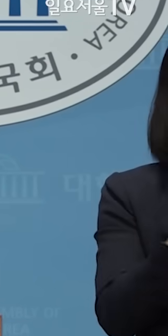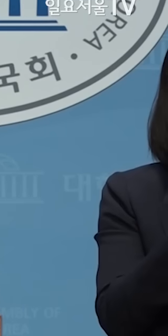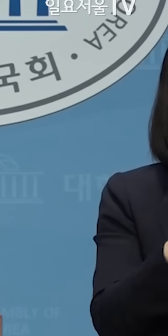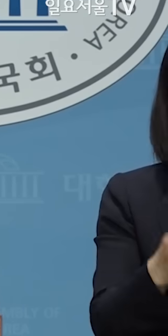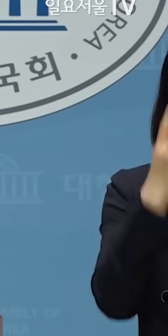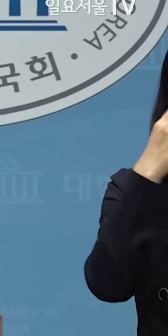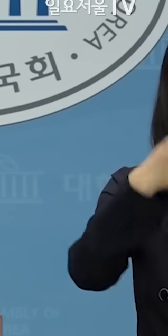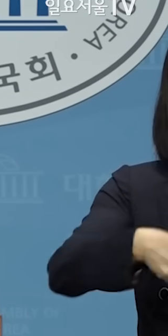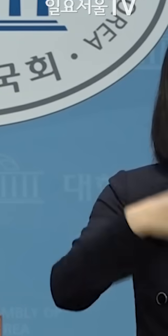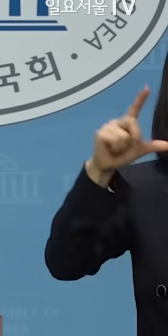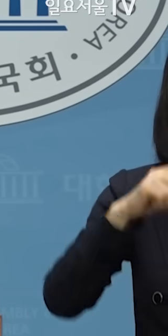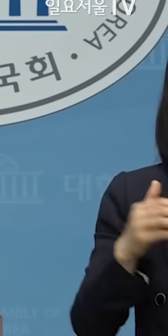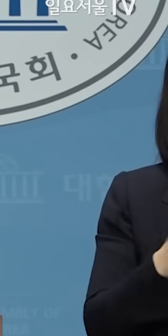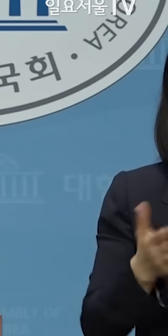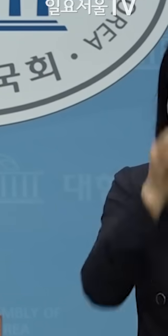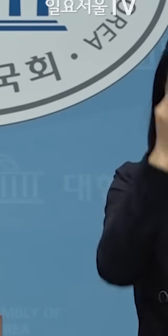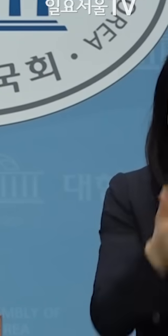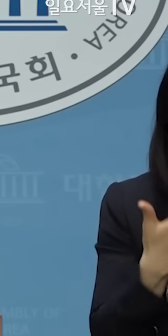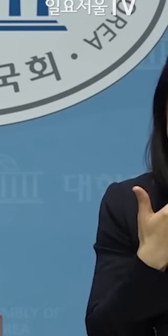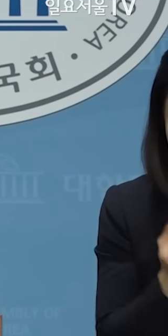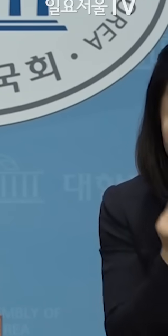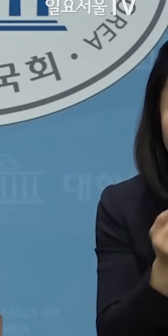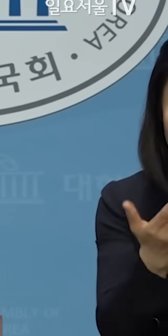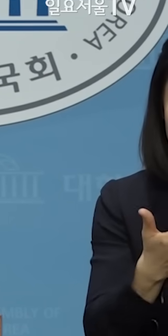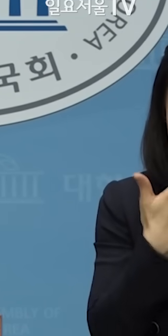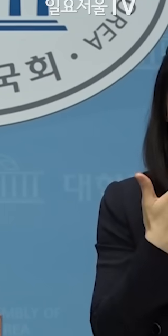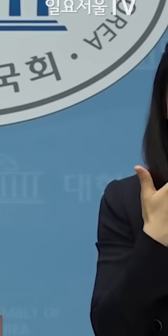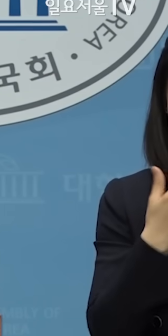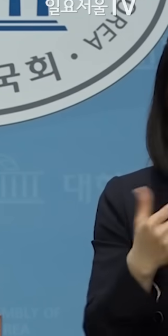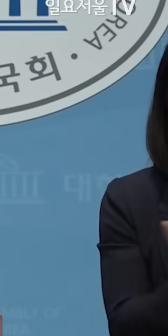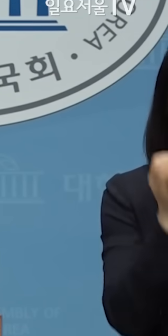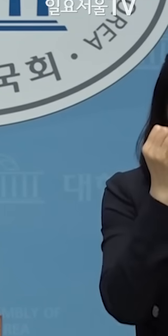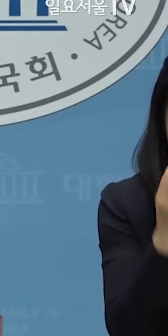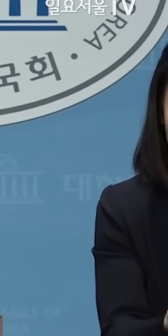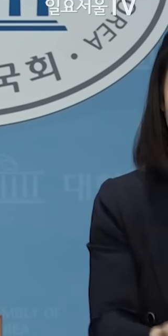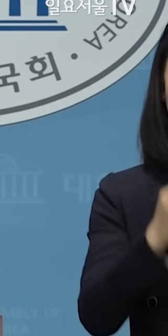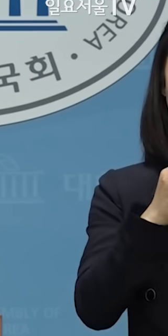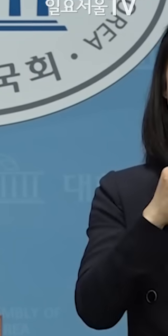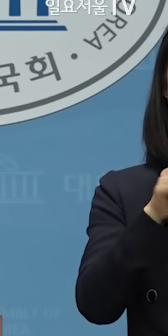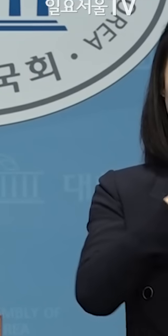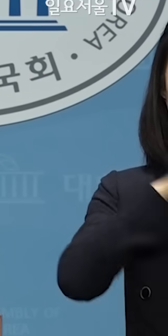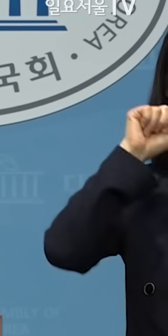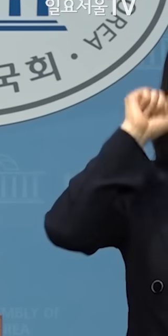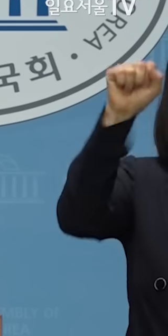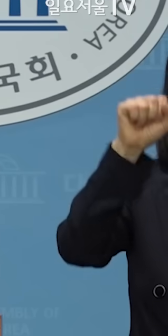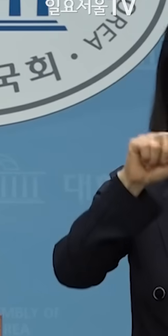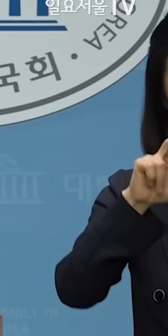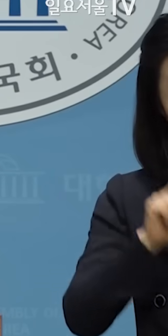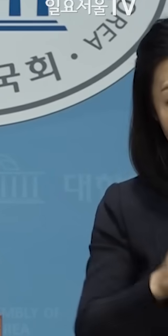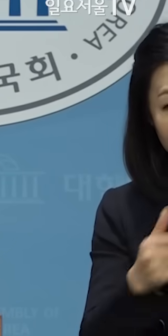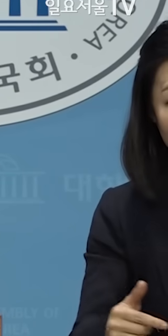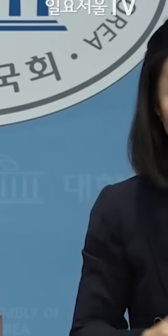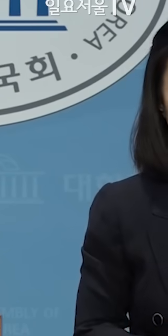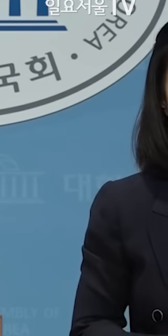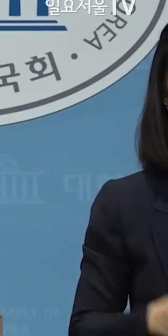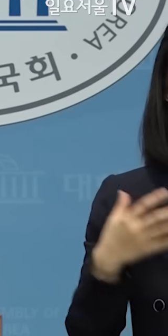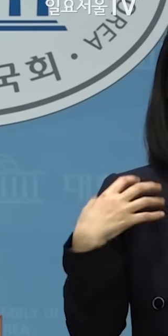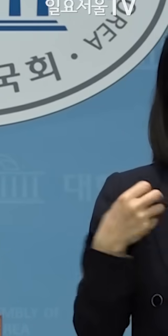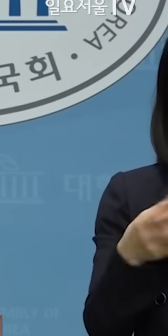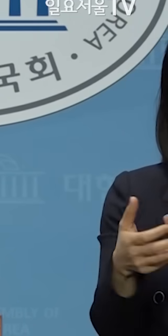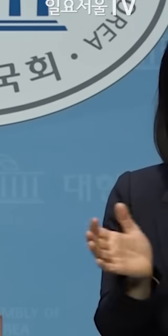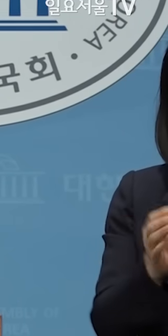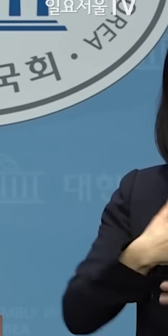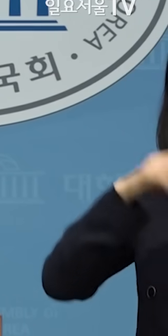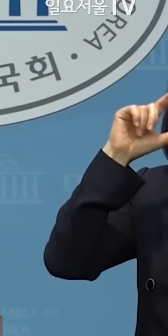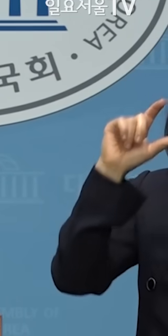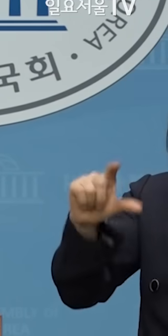받고도 아무런 사과나 해명없이 신당창당을 해 총에 나서겠다고 하니 말입니다 여당도